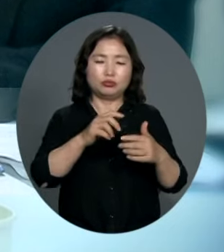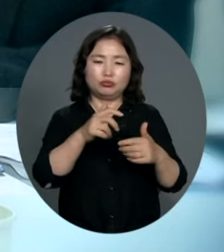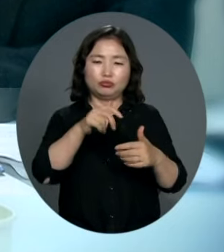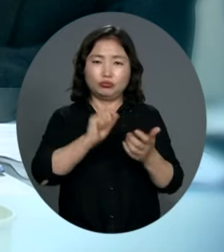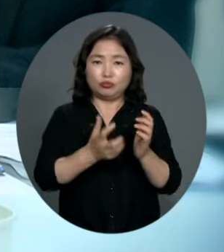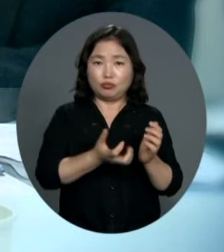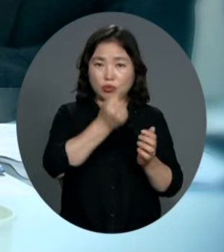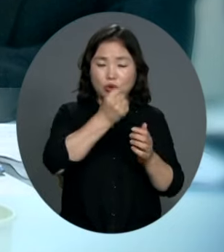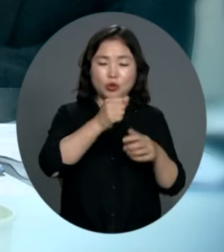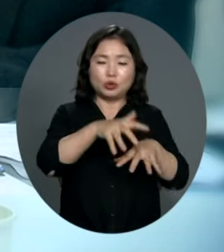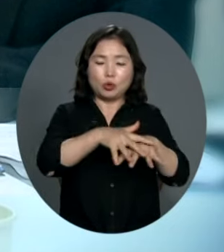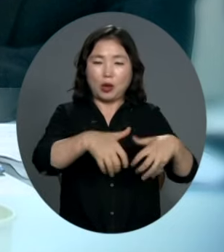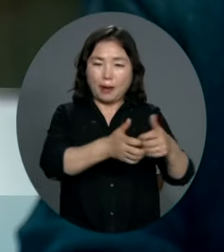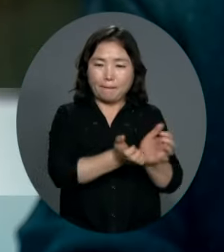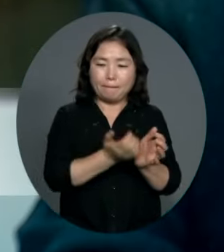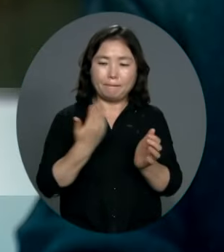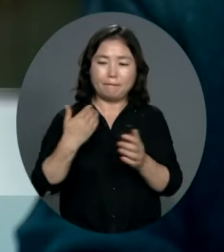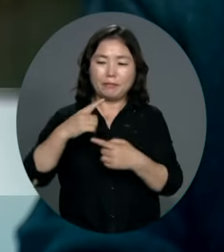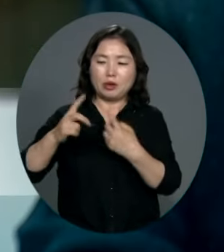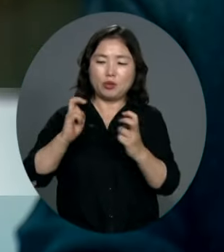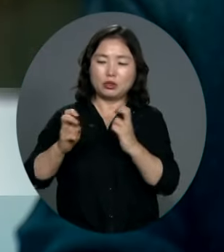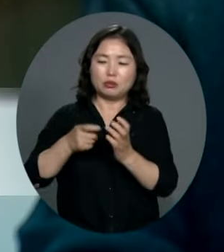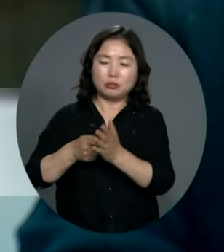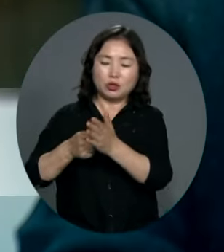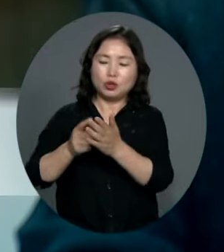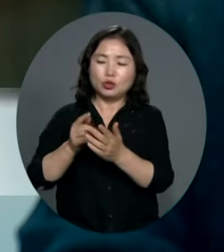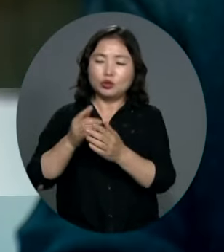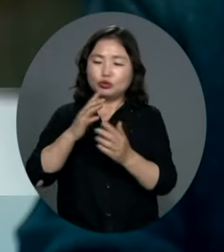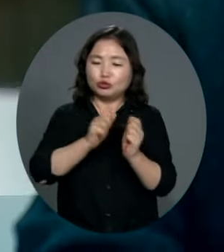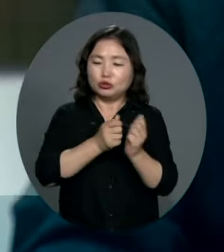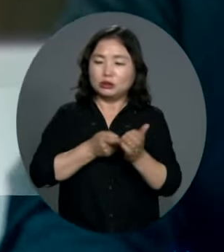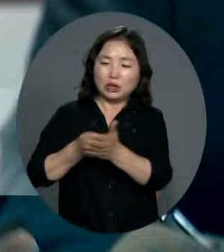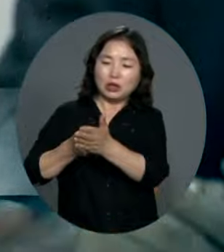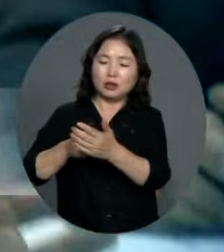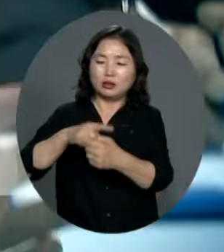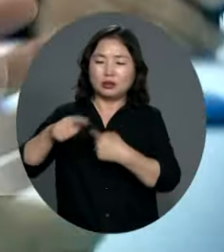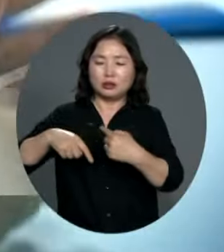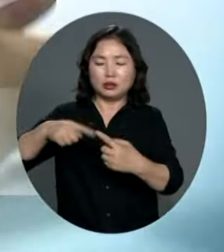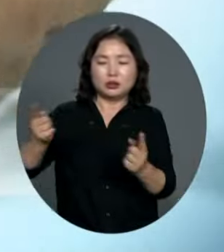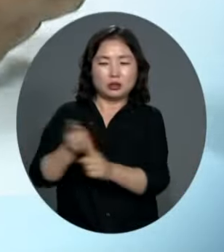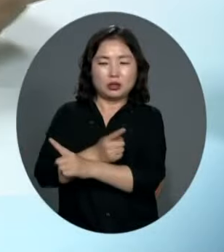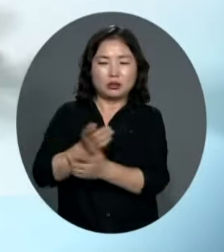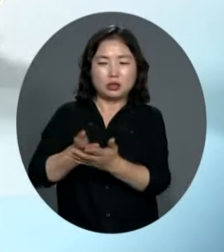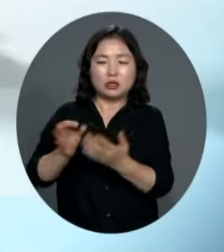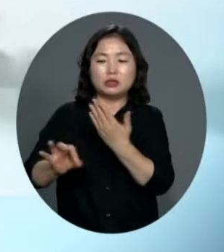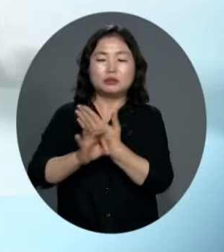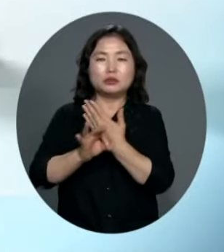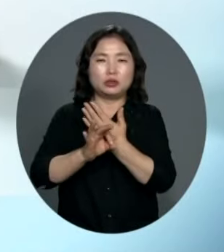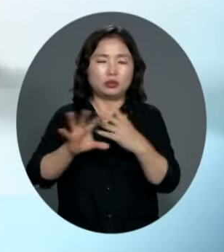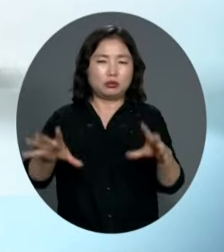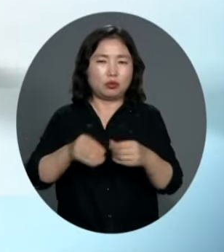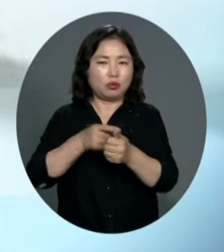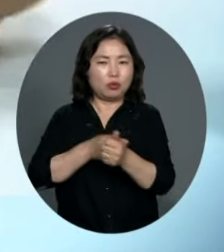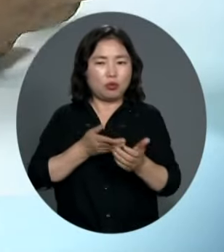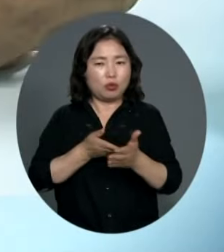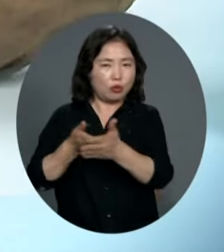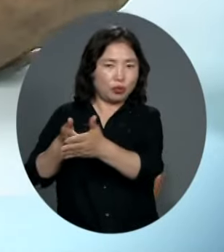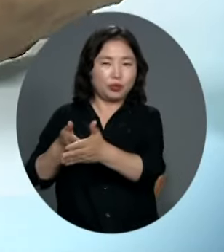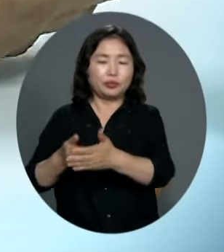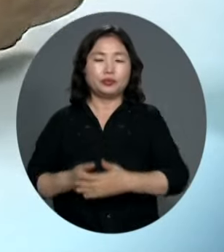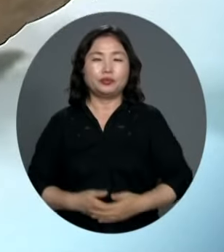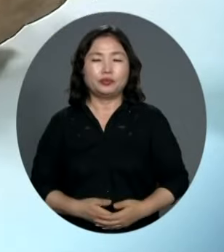된 주주조합은 최근 회사에 주주 제안으로 경영진 교체를 위한 임시주주총회 소집을